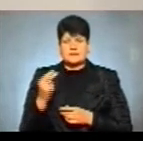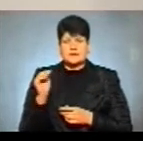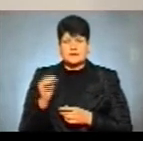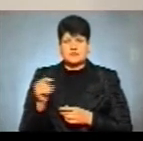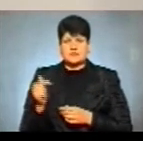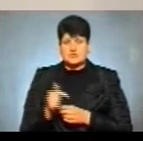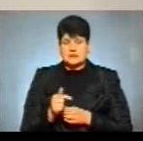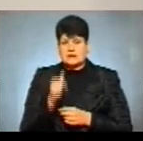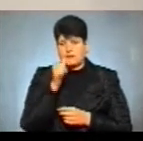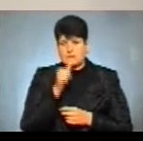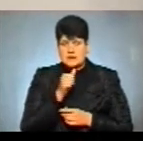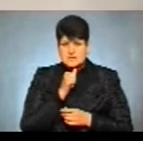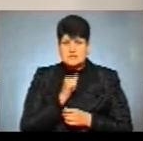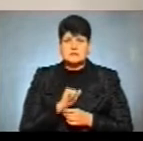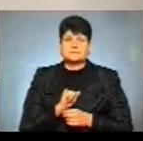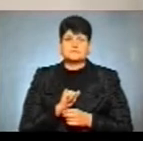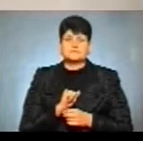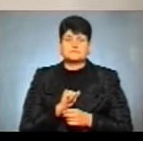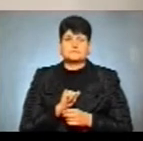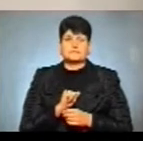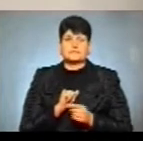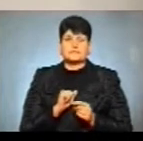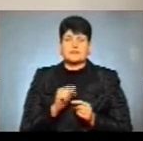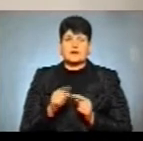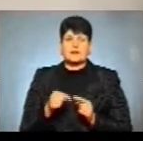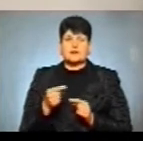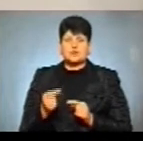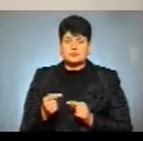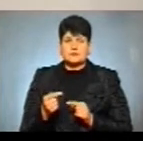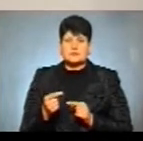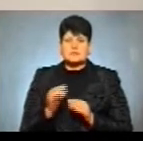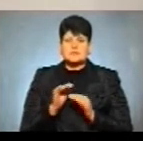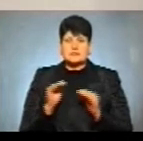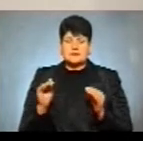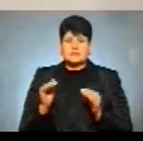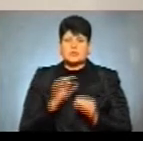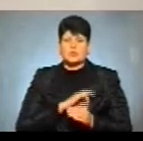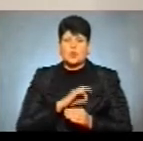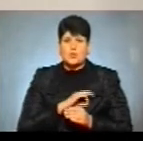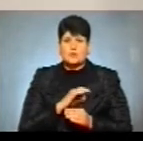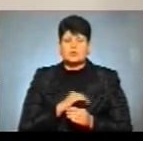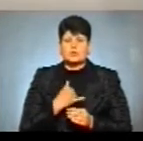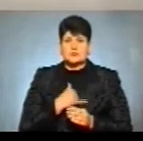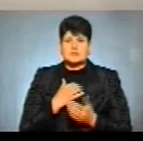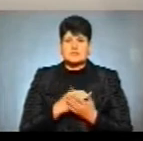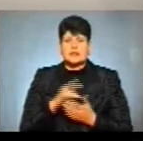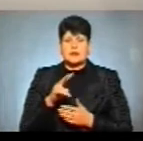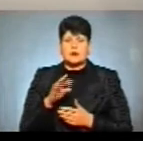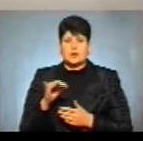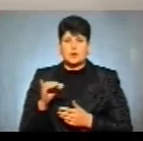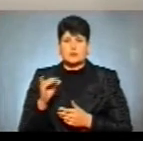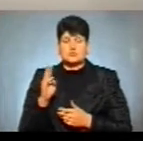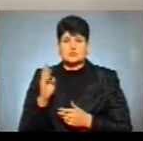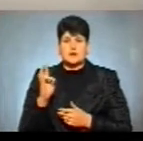тисячі гривень на місяць. Ось наступний за рівнем статків від доходів у нас Люшняк